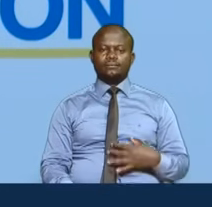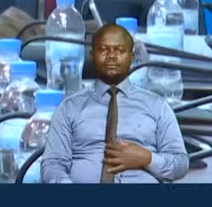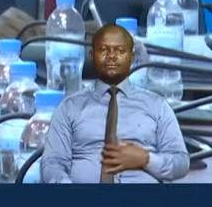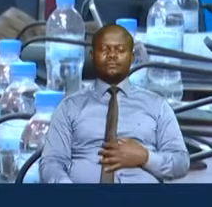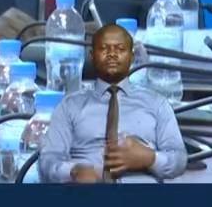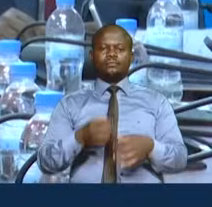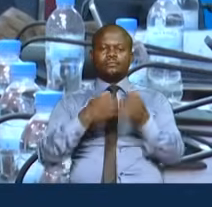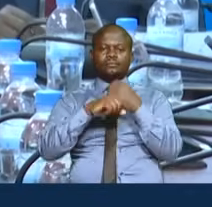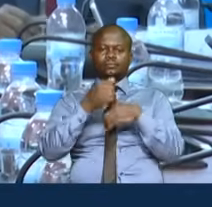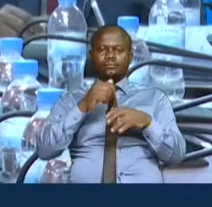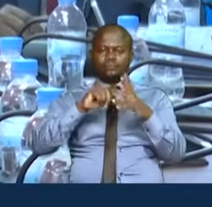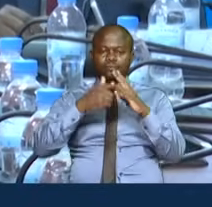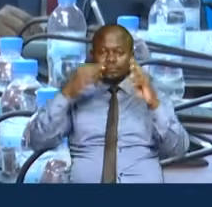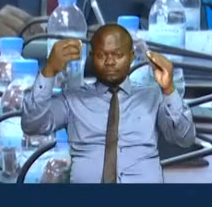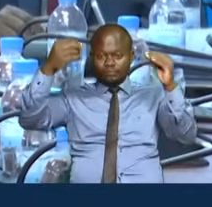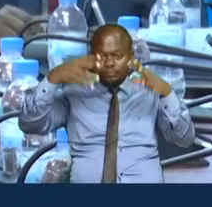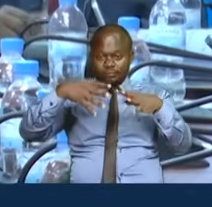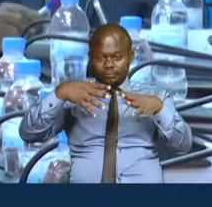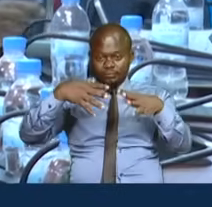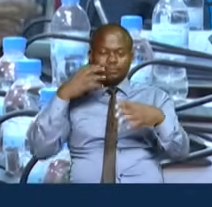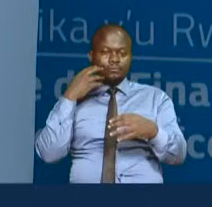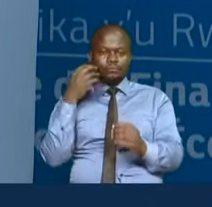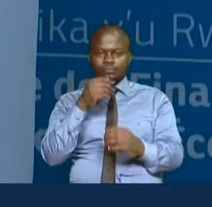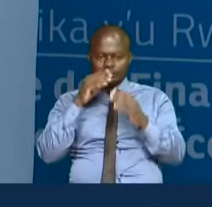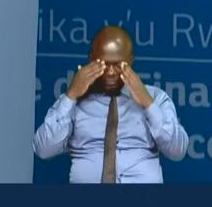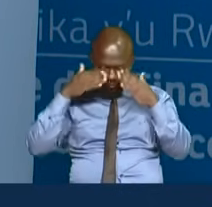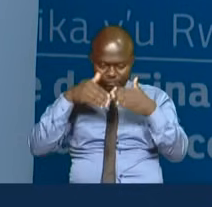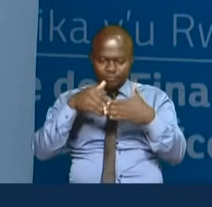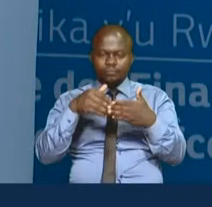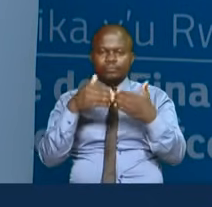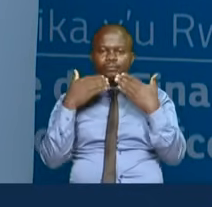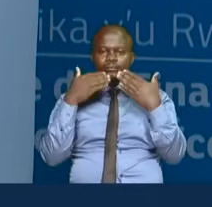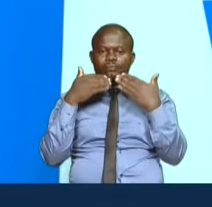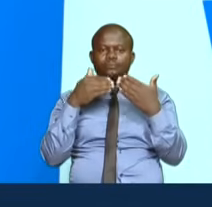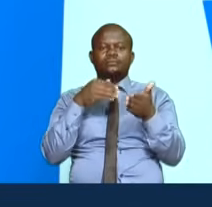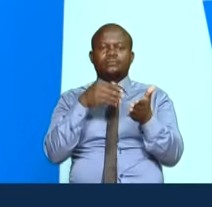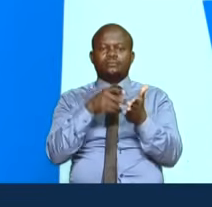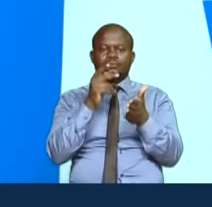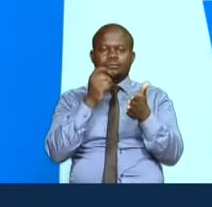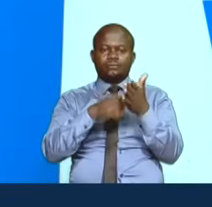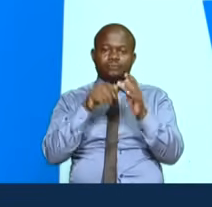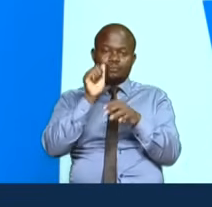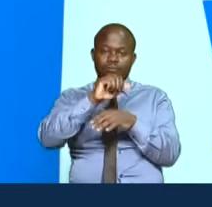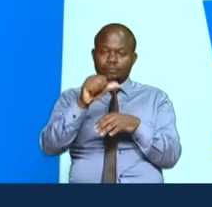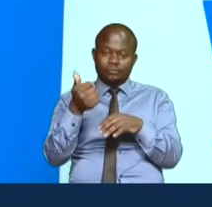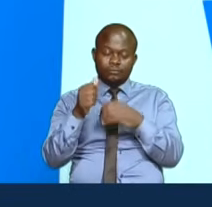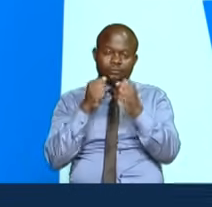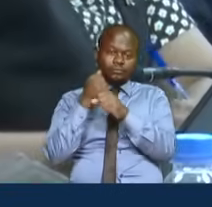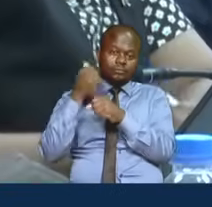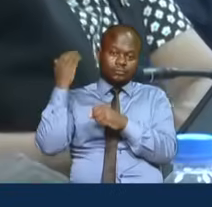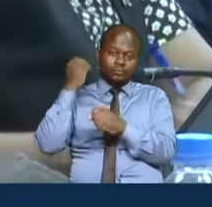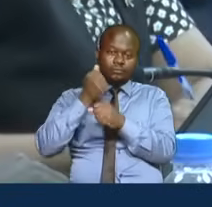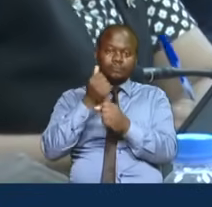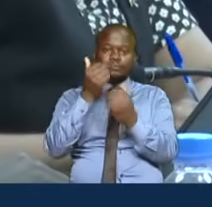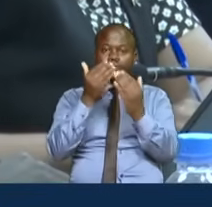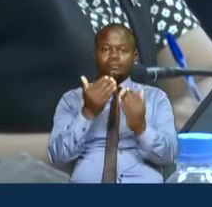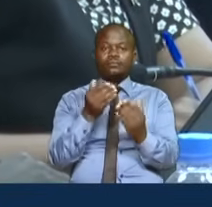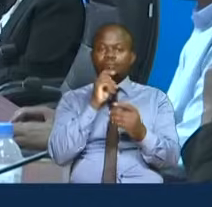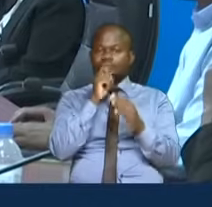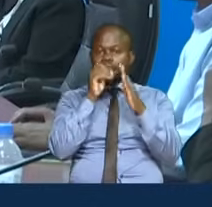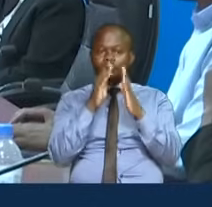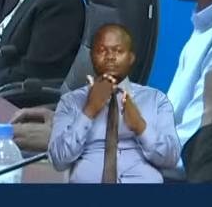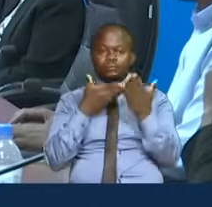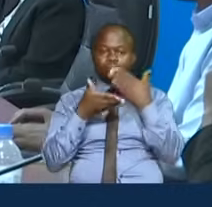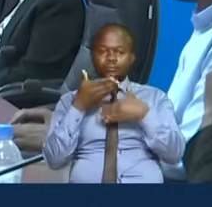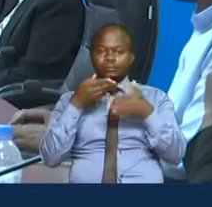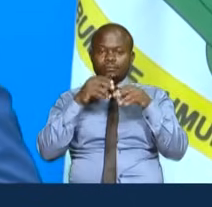Igikorwa cyo gutangiza ku mugaragaro ukwezi kwahariwe gushimira abasora barushije abandi mu mwaka ushize cyakorewe imbere y'abanyamakuru mu kiganiro